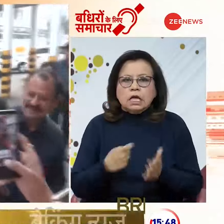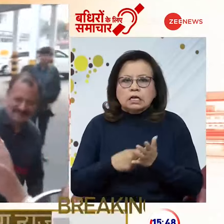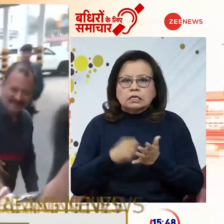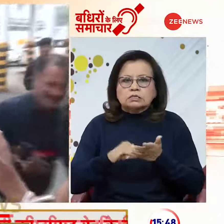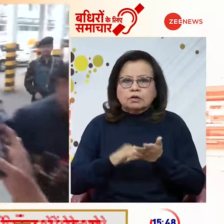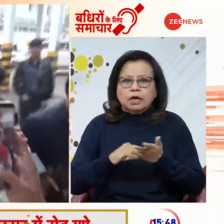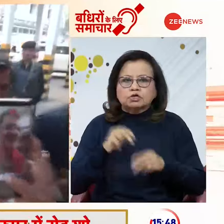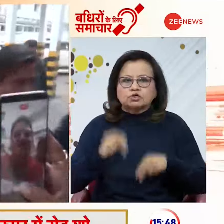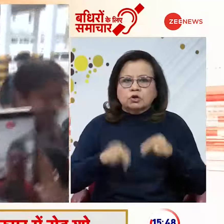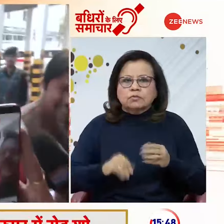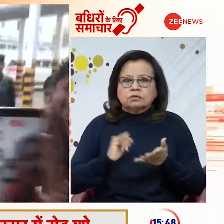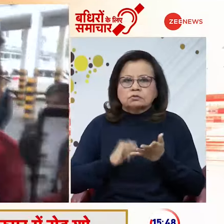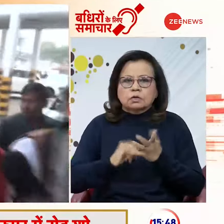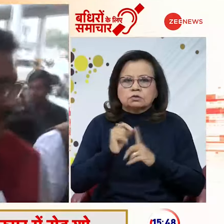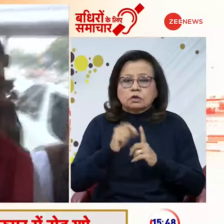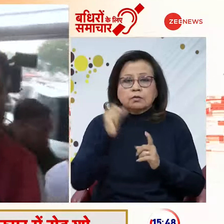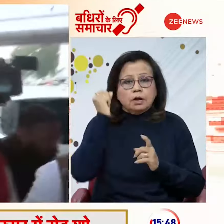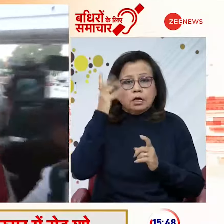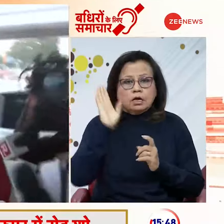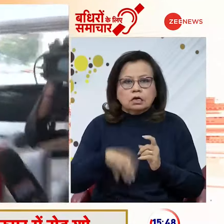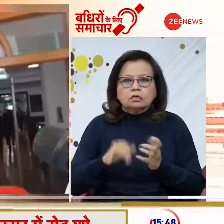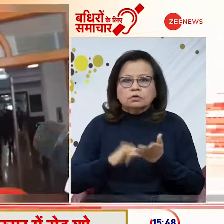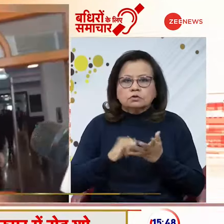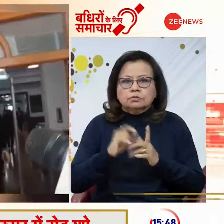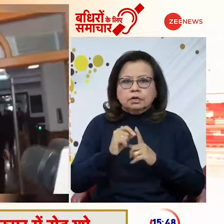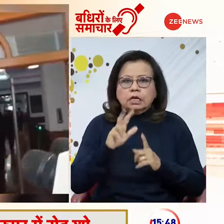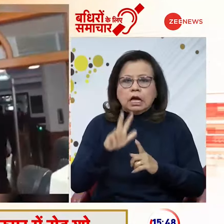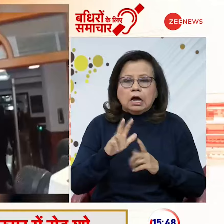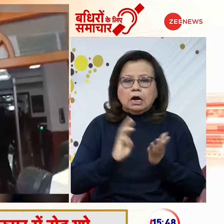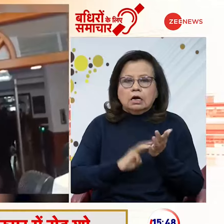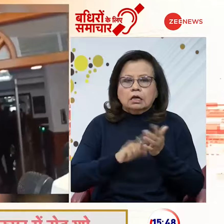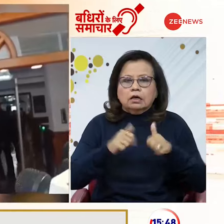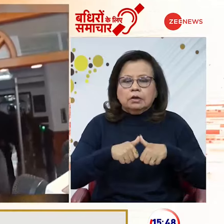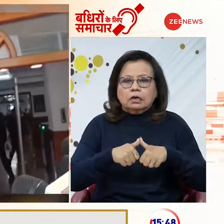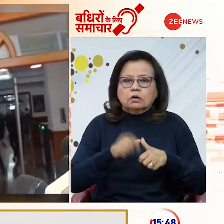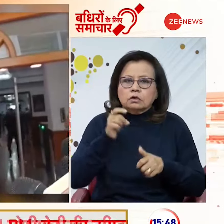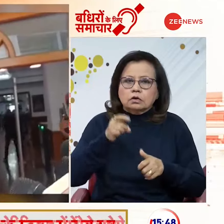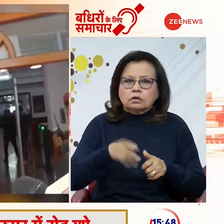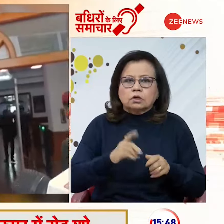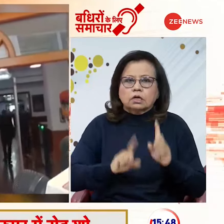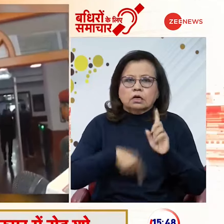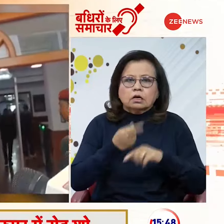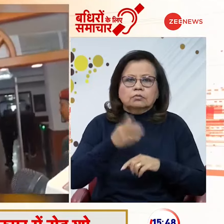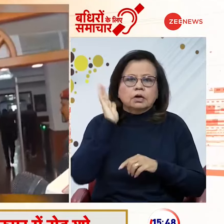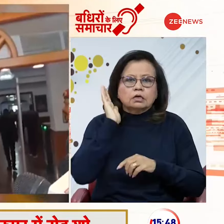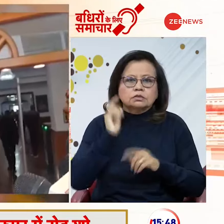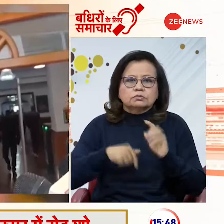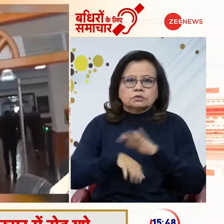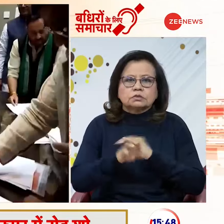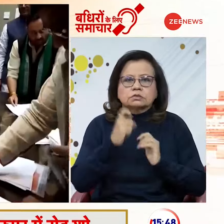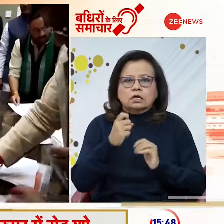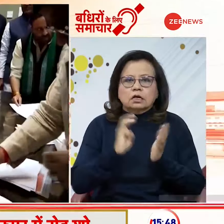राजसभा चुनाव में समाजबादी पार्टी को बड़ा जटका लगा है समाजबादी पार्टी के आठ विधायकों के बागी होने की खबर है